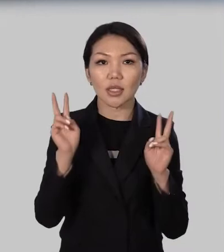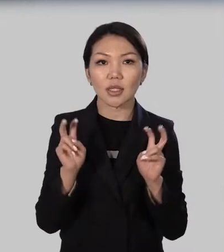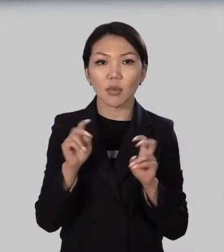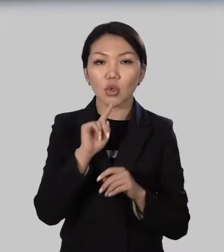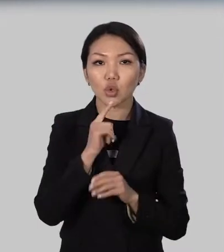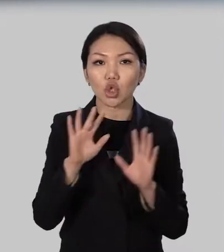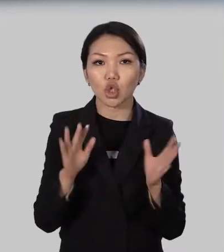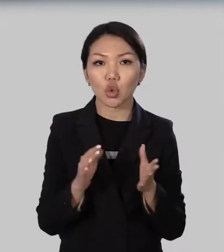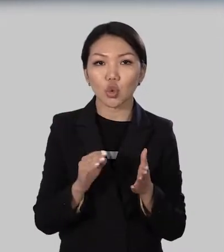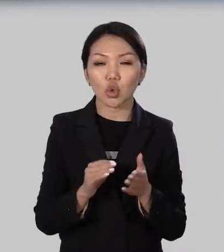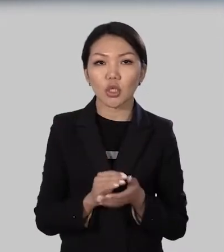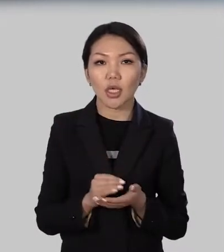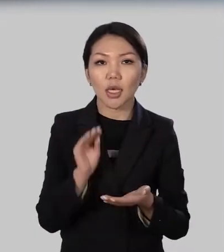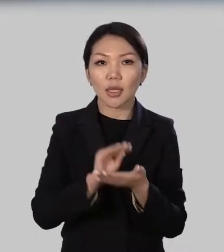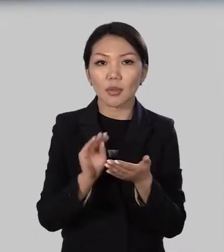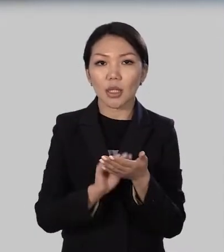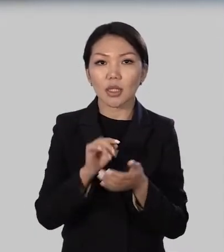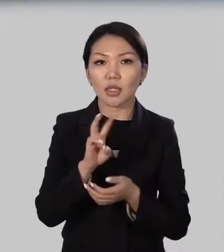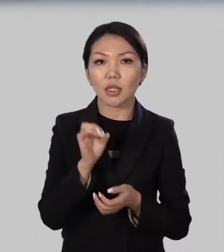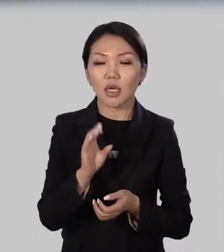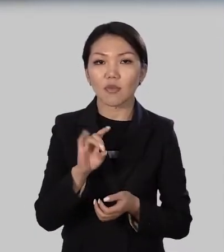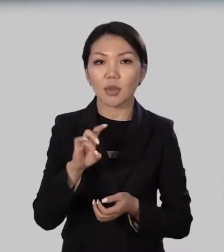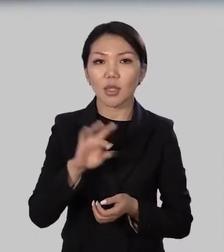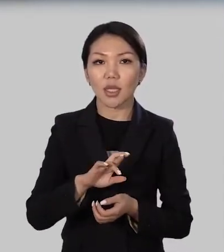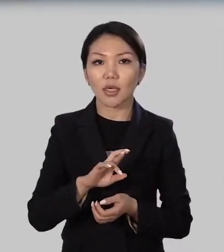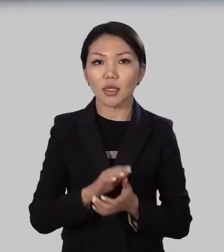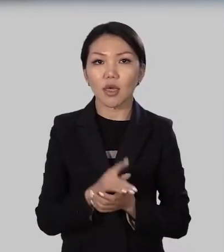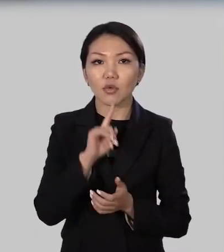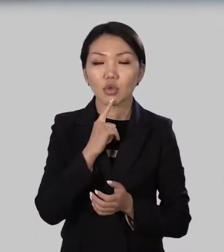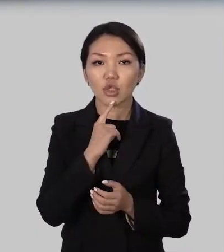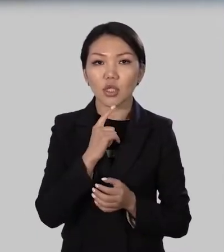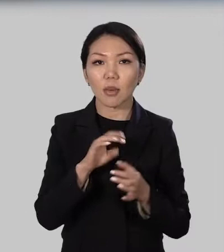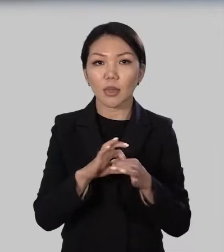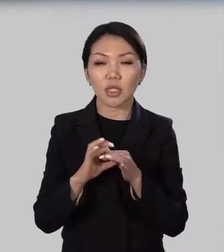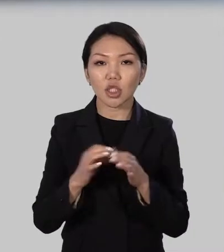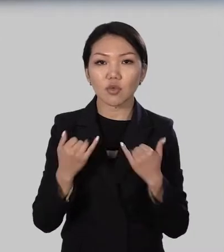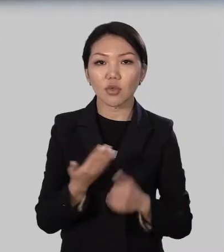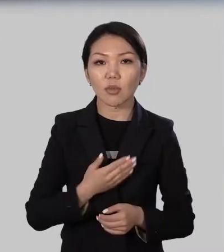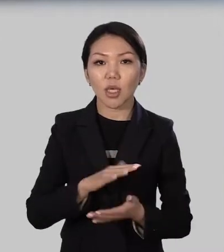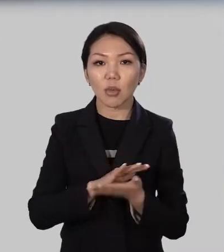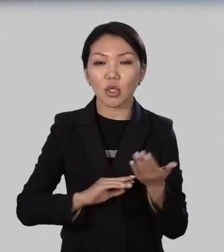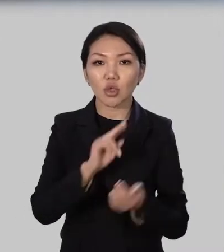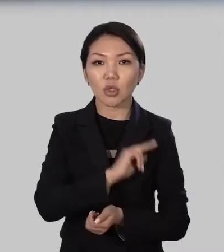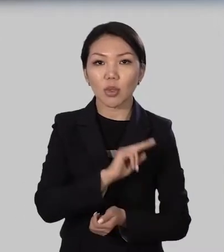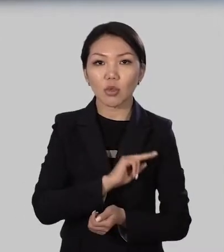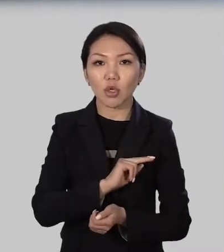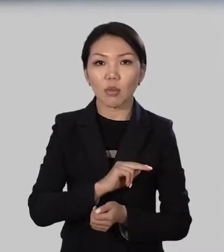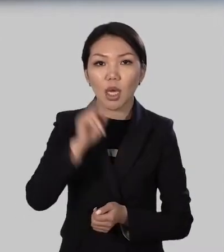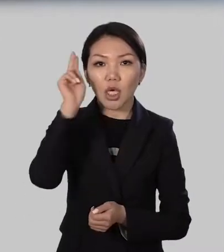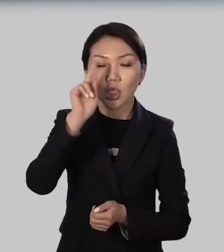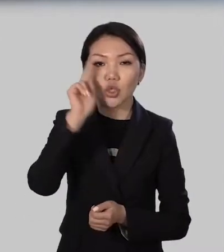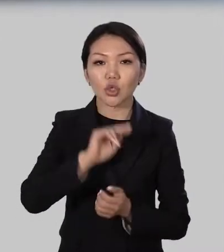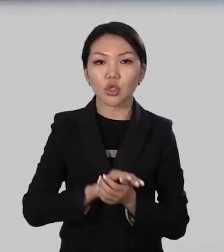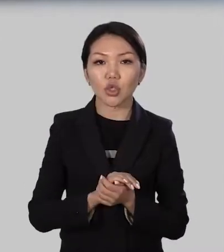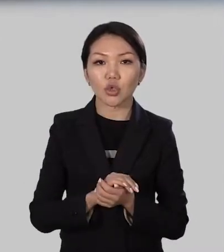сложные случаи постановки знаков препинания в сложном предложении. Сегодня на уроке мы продолжим работу по изучению пунктуации